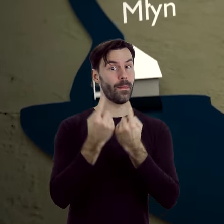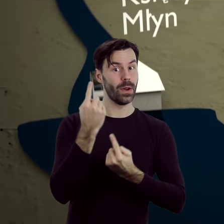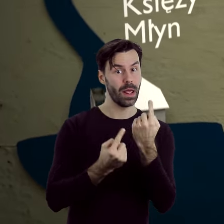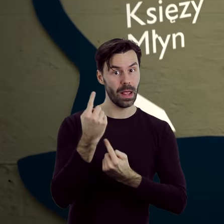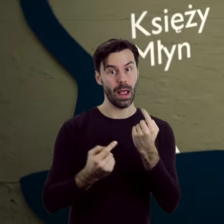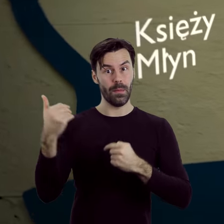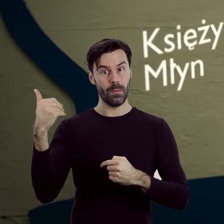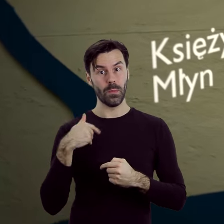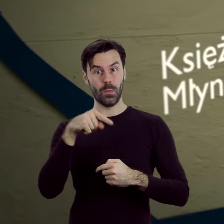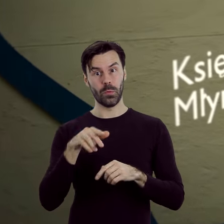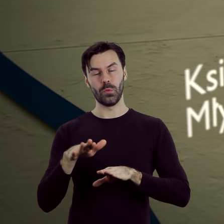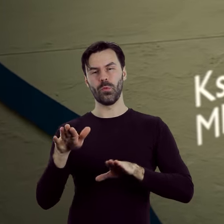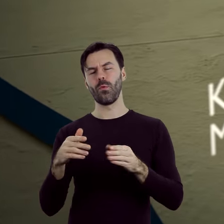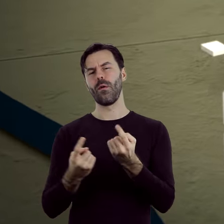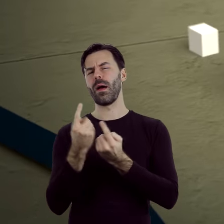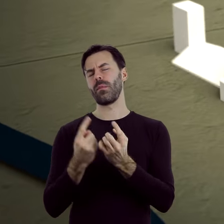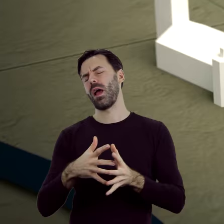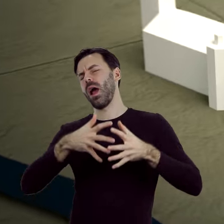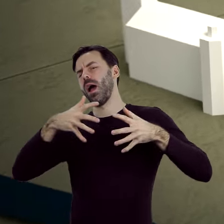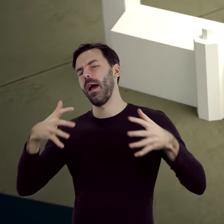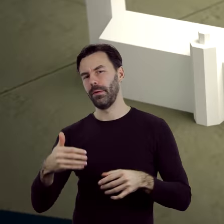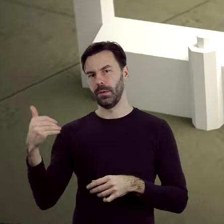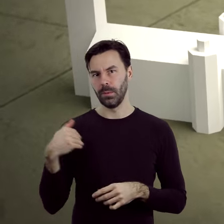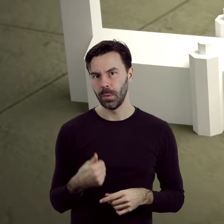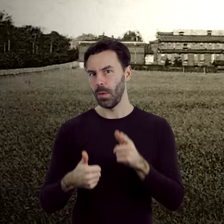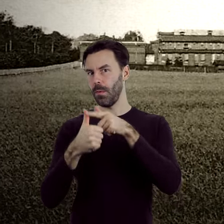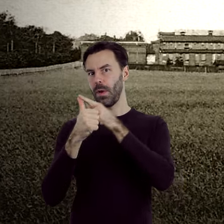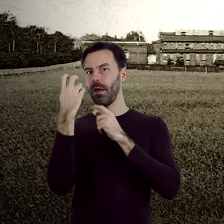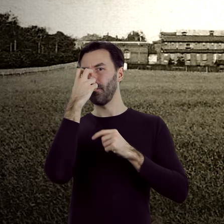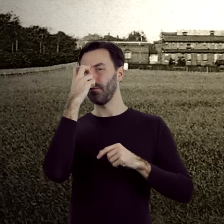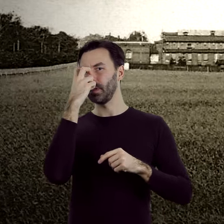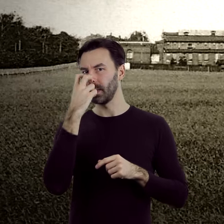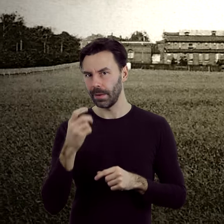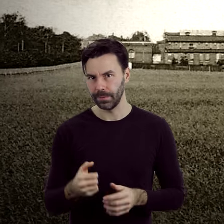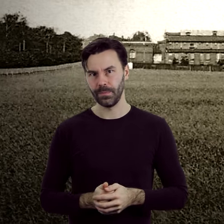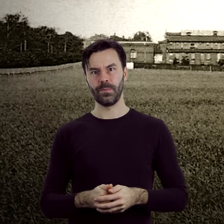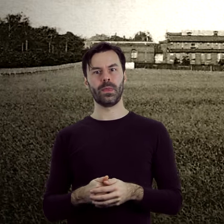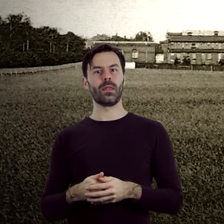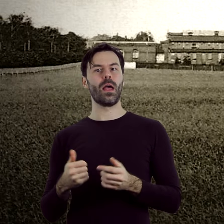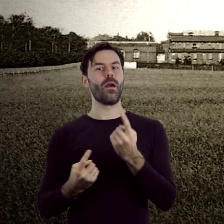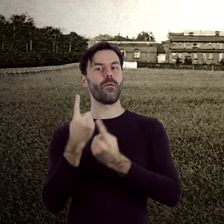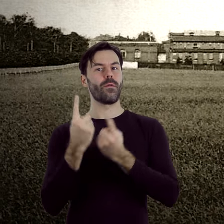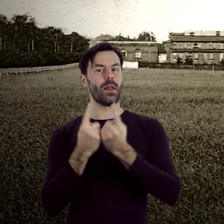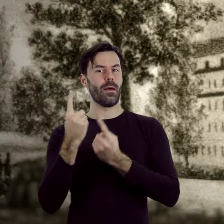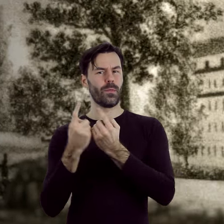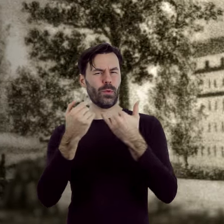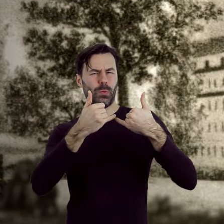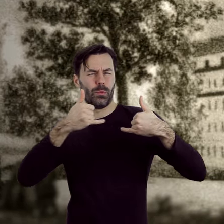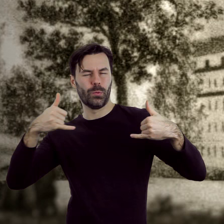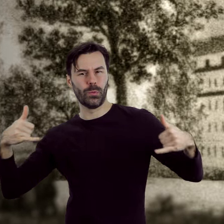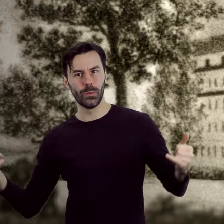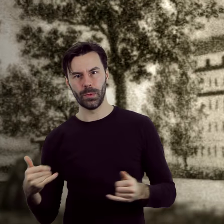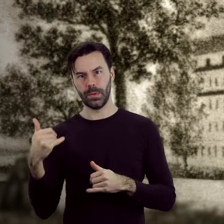obróbki tkanin w powstających przy nim wielkich zakładach fabrycznych. Widzewskiej manufakturze Kunicera, fabrykach Wendisza i